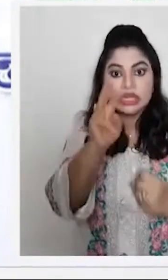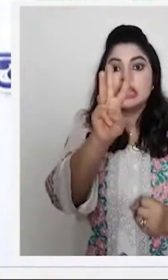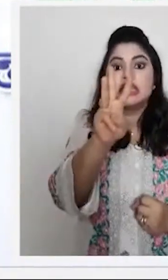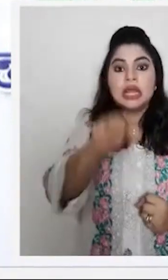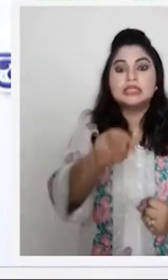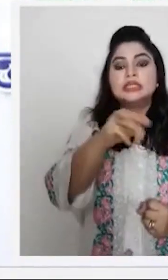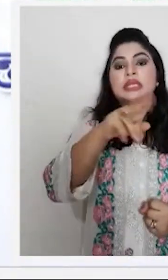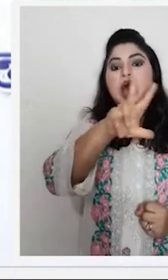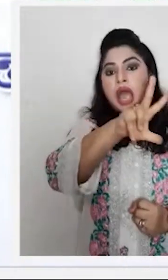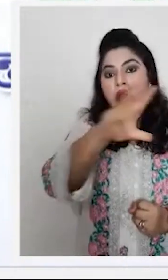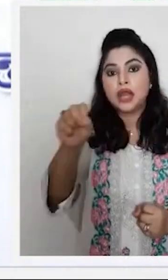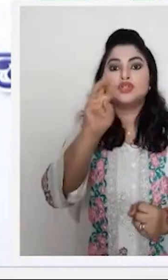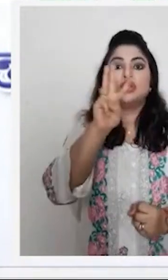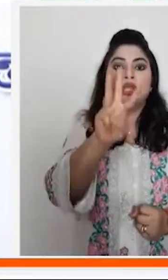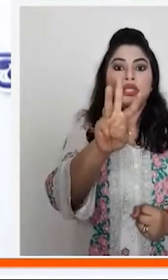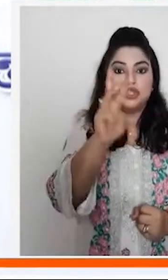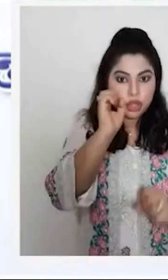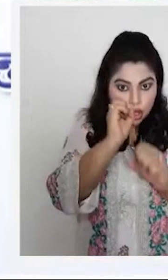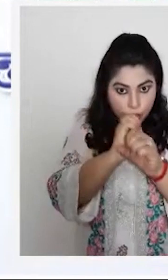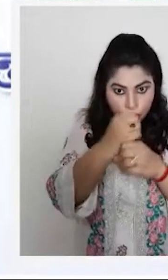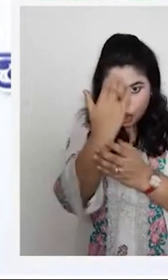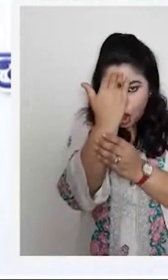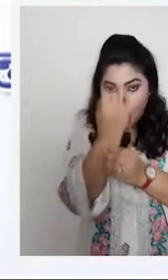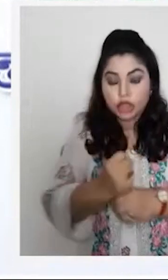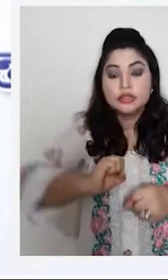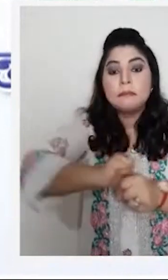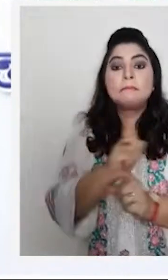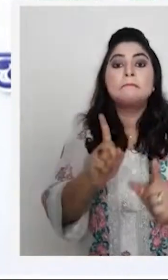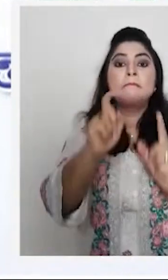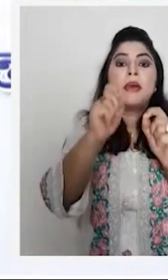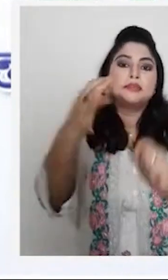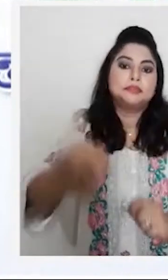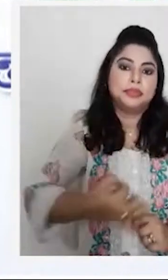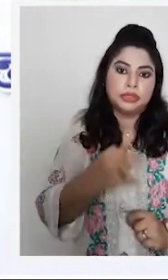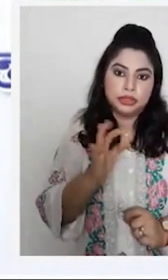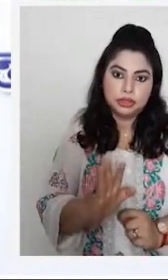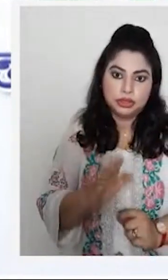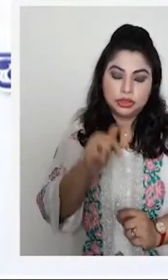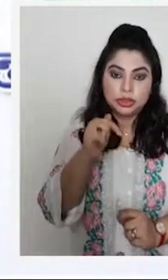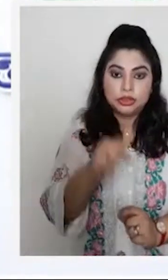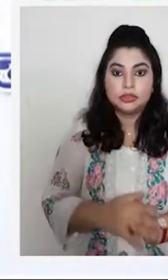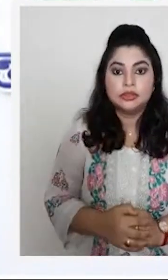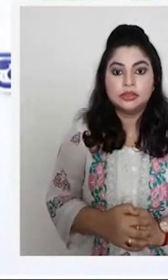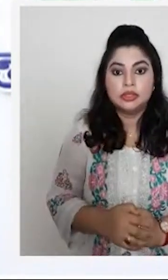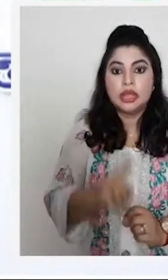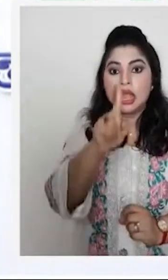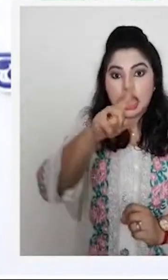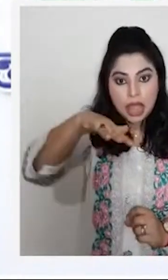5,067,503টি নমুনা। গত 24 ঘন্টা যা পরীক্ষা হয়েছে তাতে শনাক্ত হয়েছে 3,803 জন। শনাক্তের